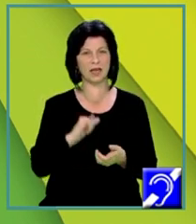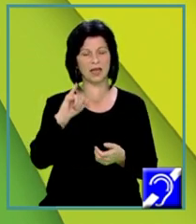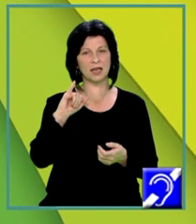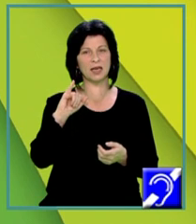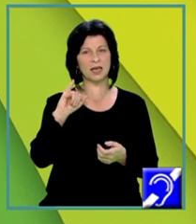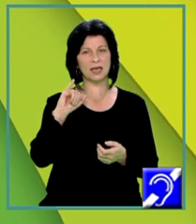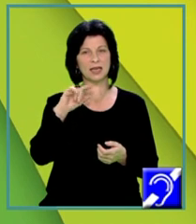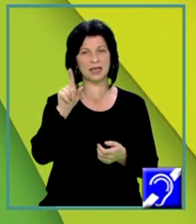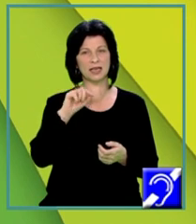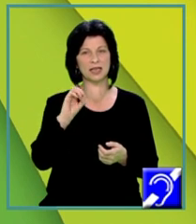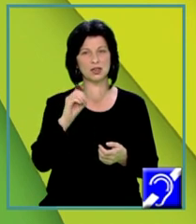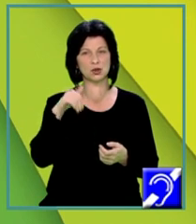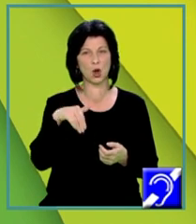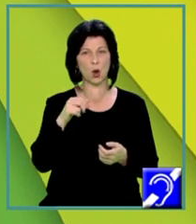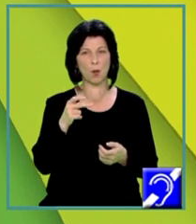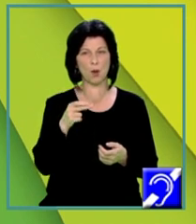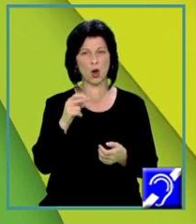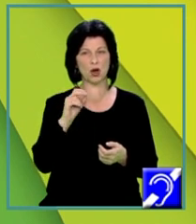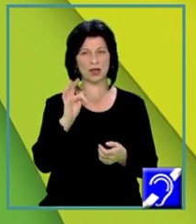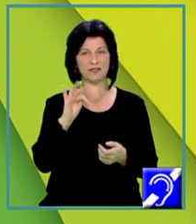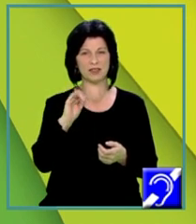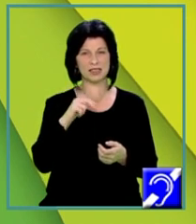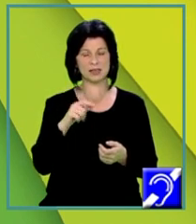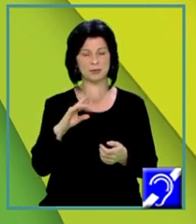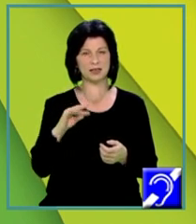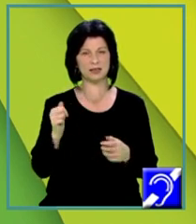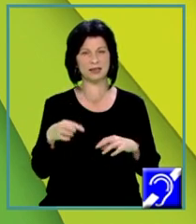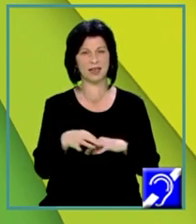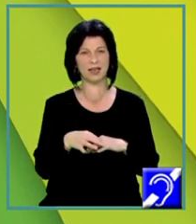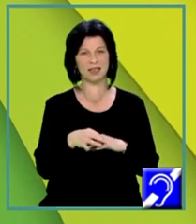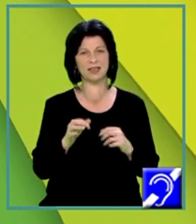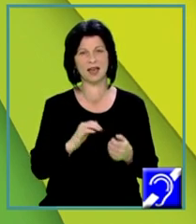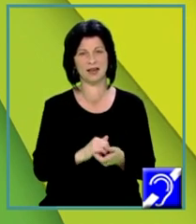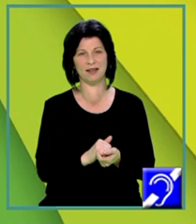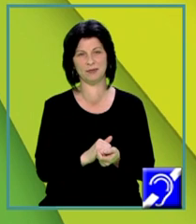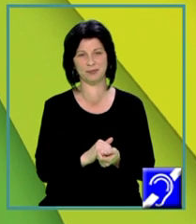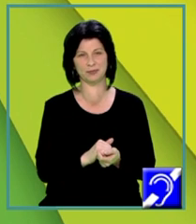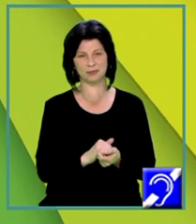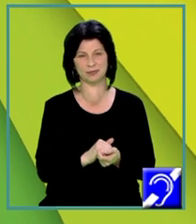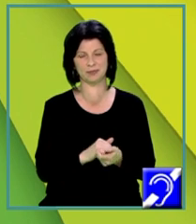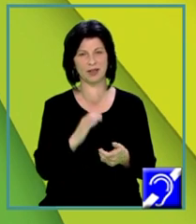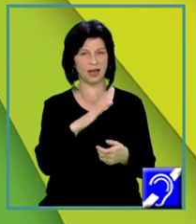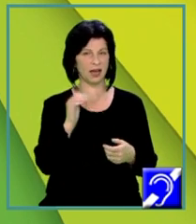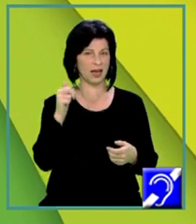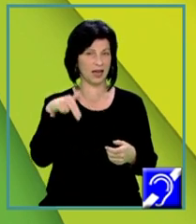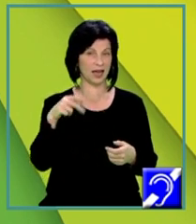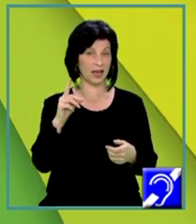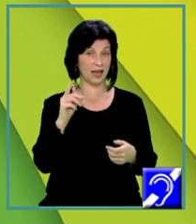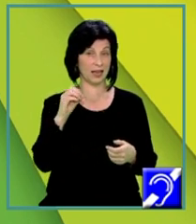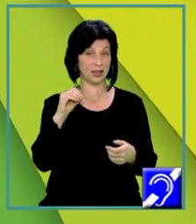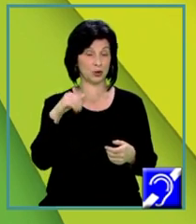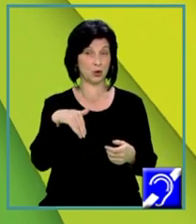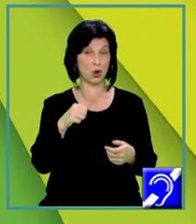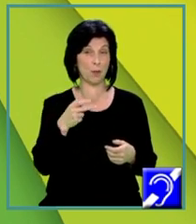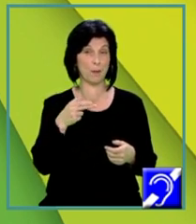Sam condițiile a b c d morfisme de inele și în plus funcția eficient Eva noțiunea de endomorfism de inele sau de